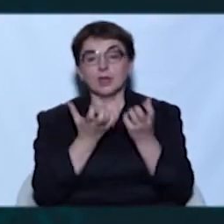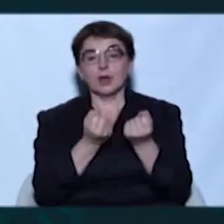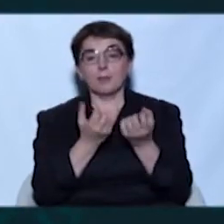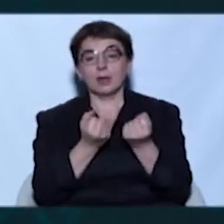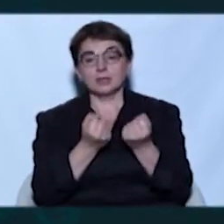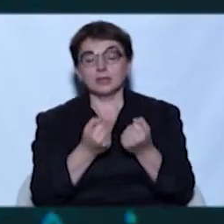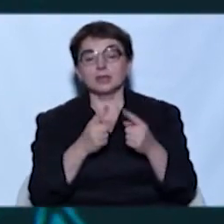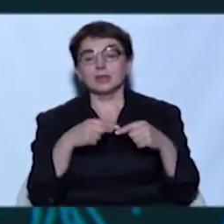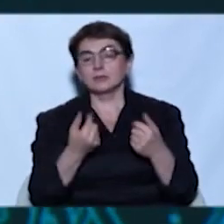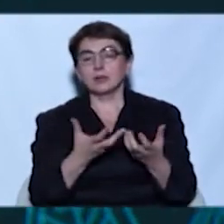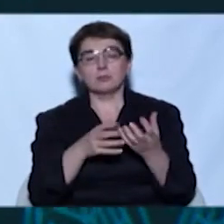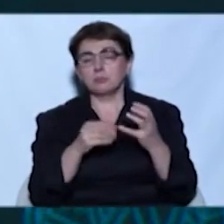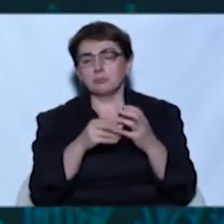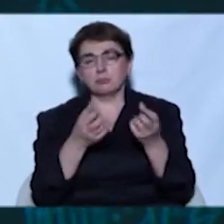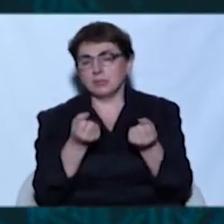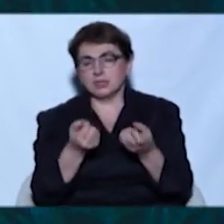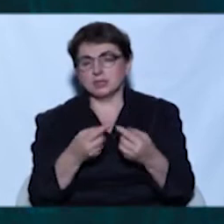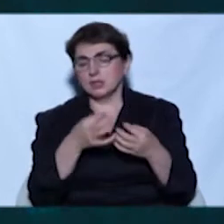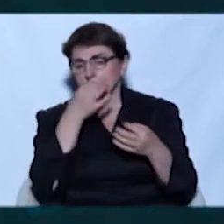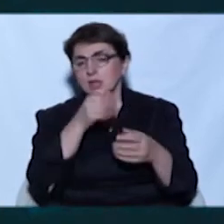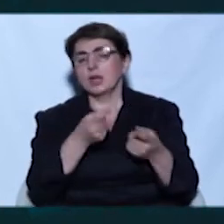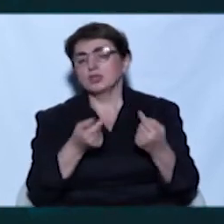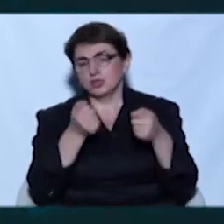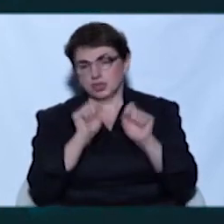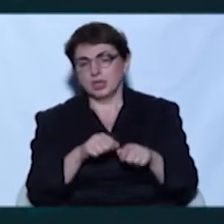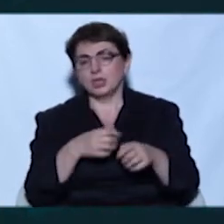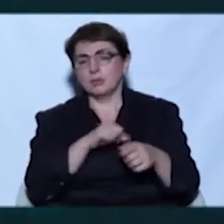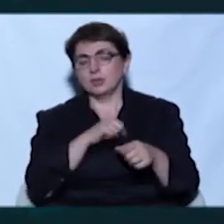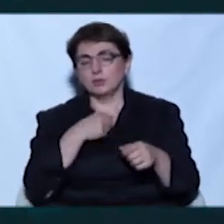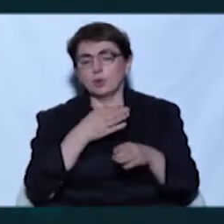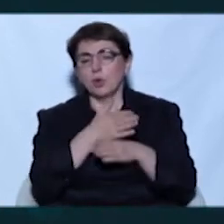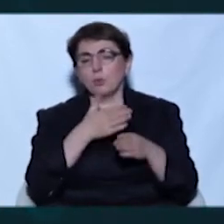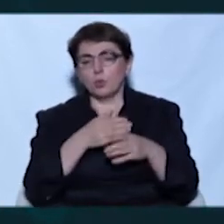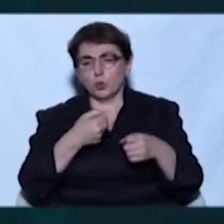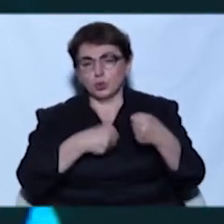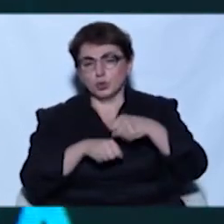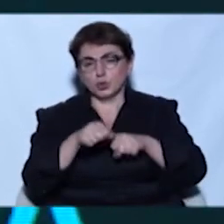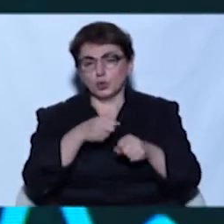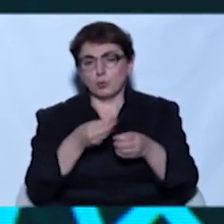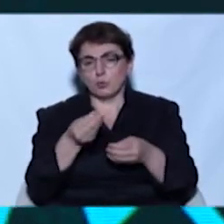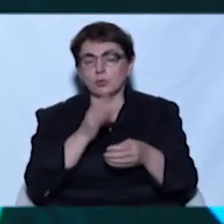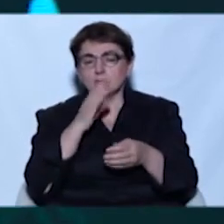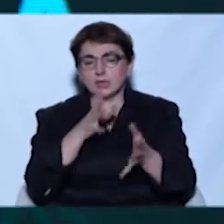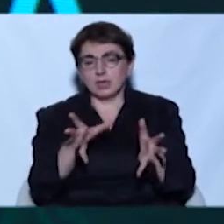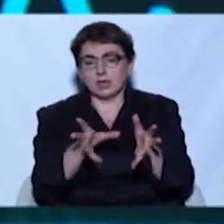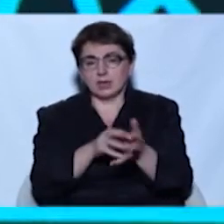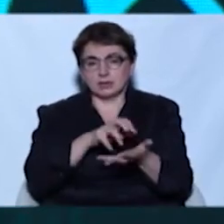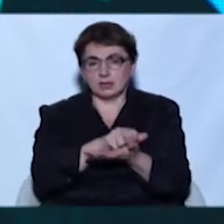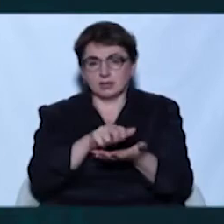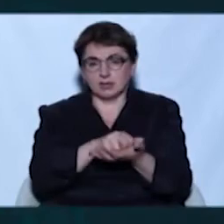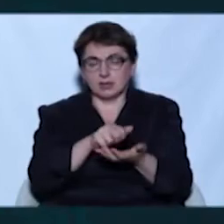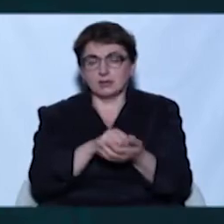პლასტელინით ან თიხით ან შეგიძლიათ ცომი გამოიყენოთ, ამისათვის პურის ფქვილი და წყლის ნაზავი